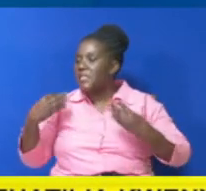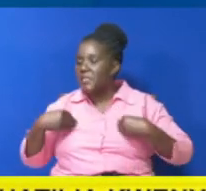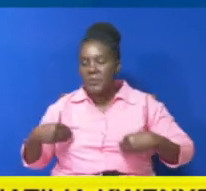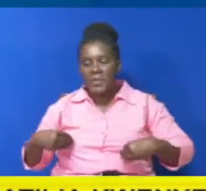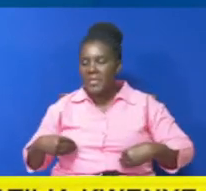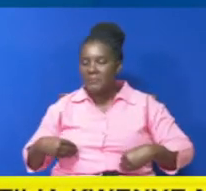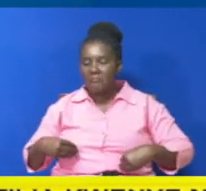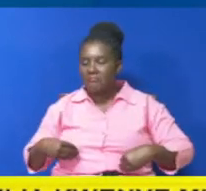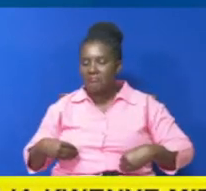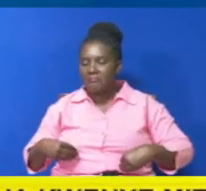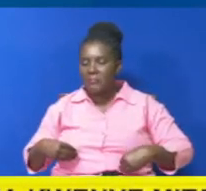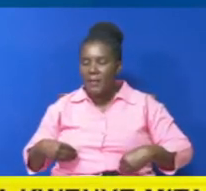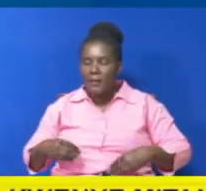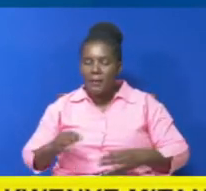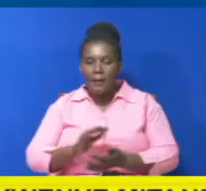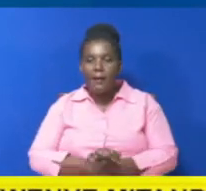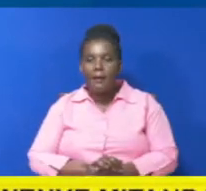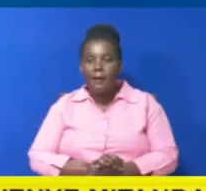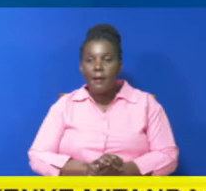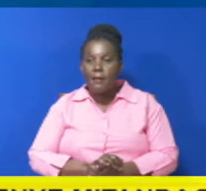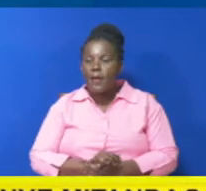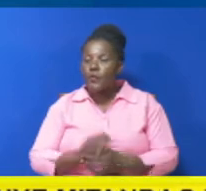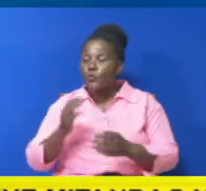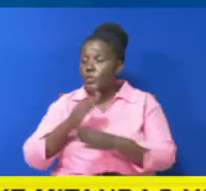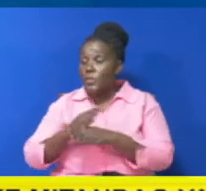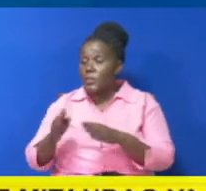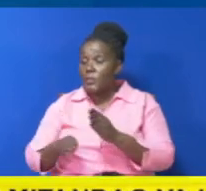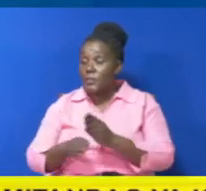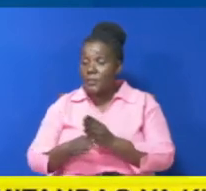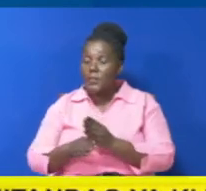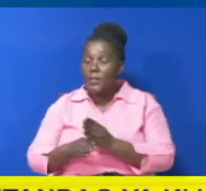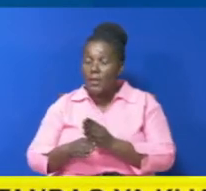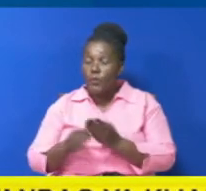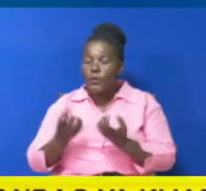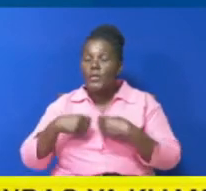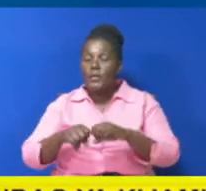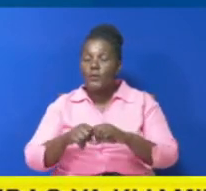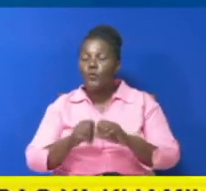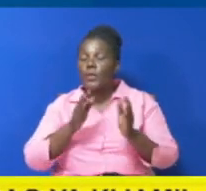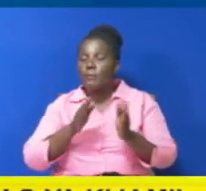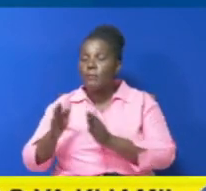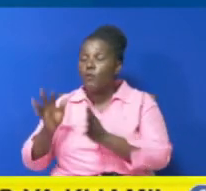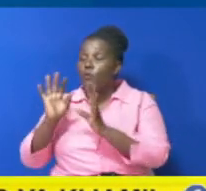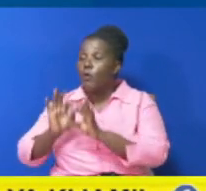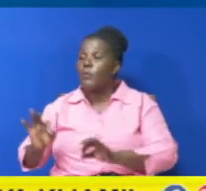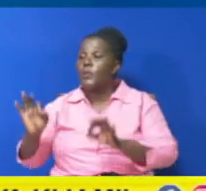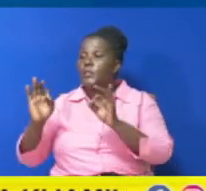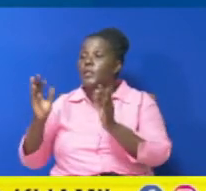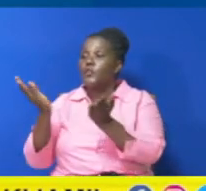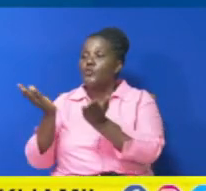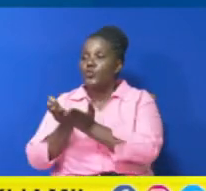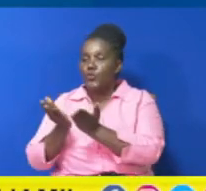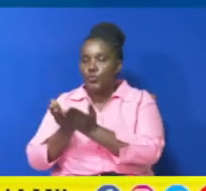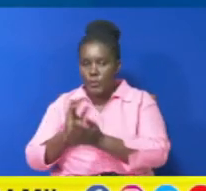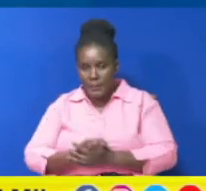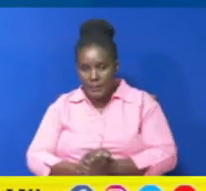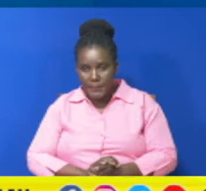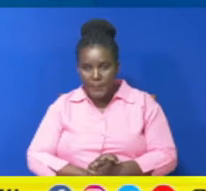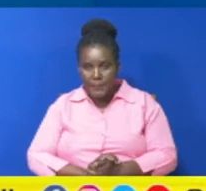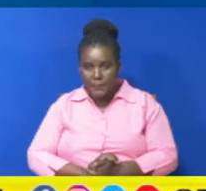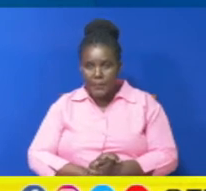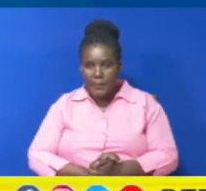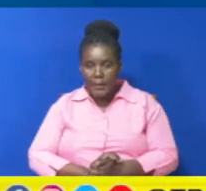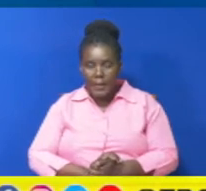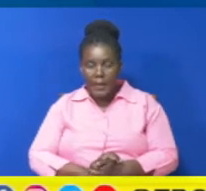sekondari unaotekelezwa katika mpango wa kuboresha elimu ya sekondari, mpango ambao unajenga shule hizo katika kata ambazo hazina